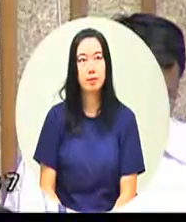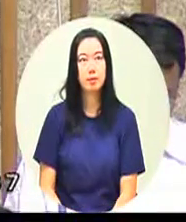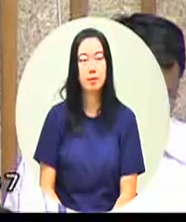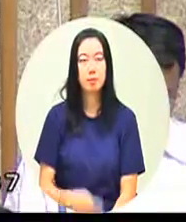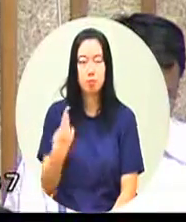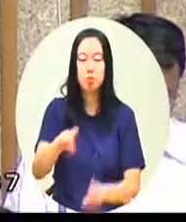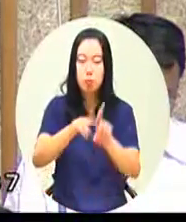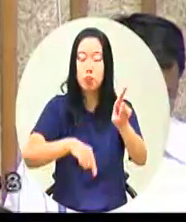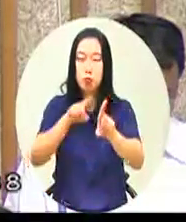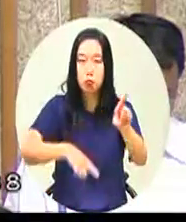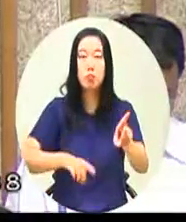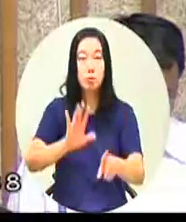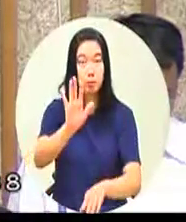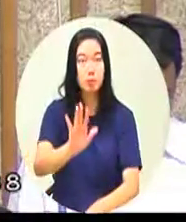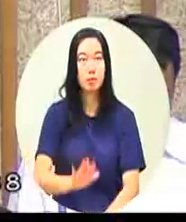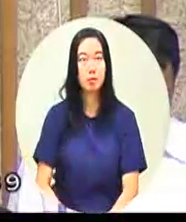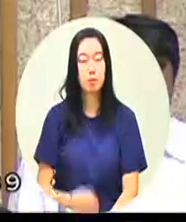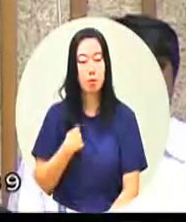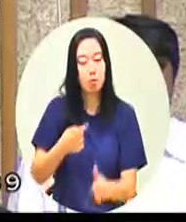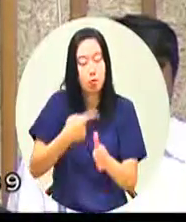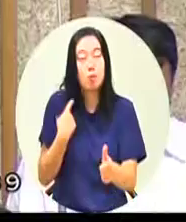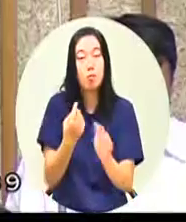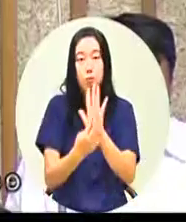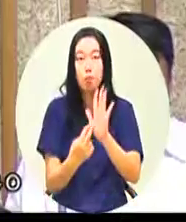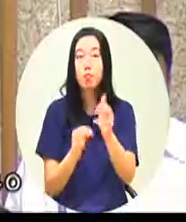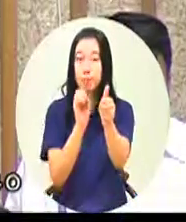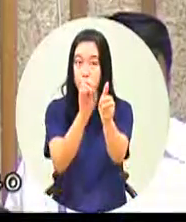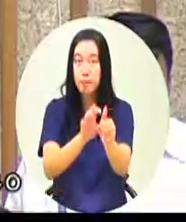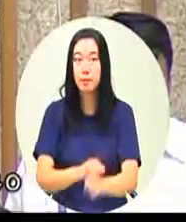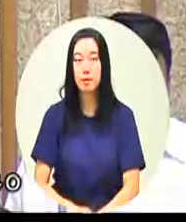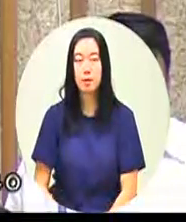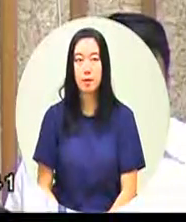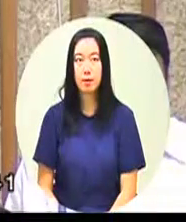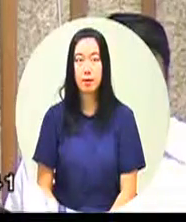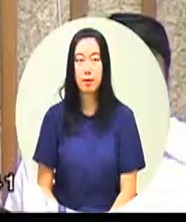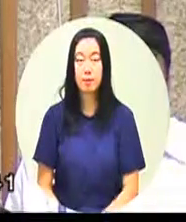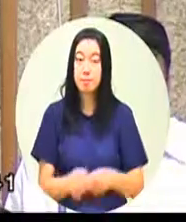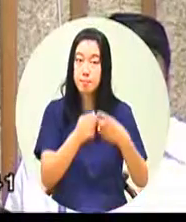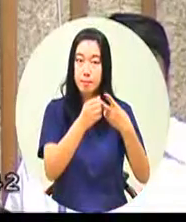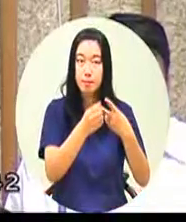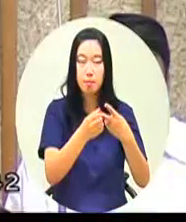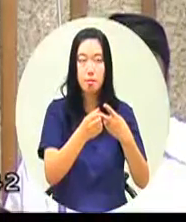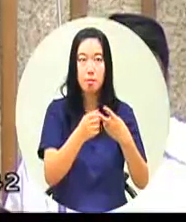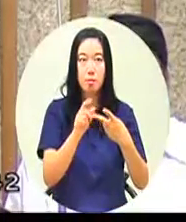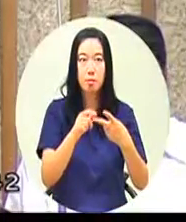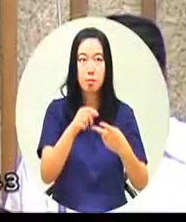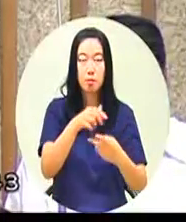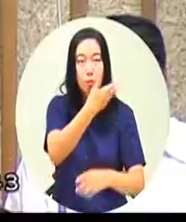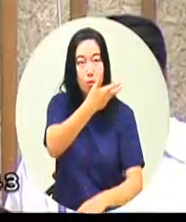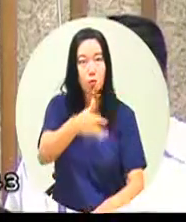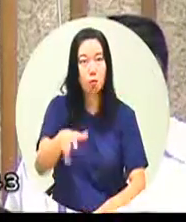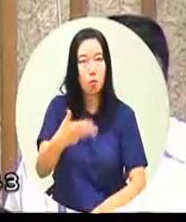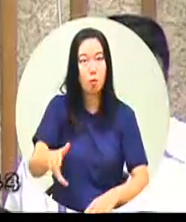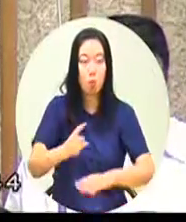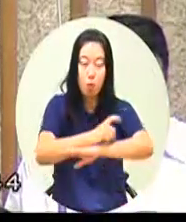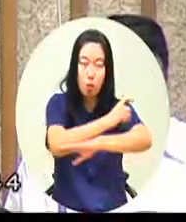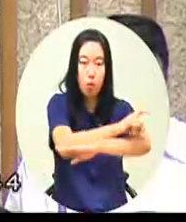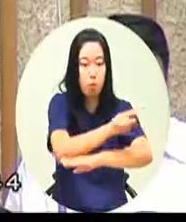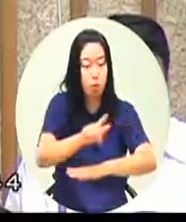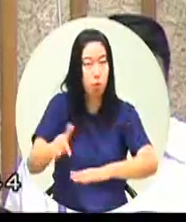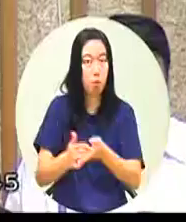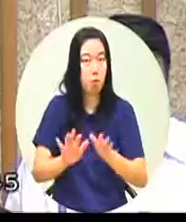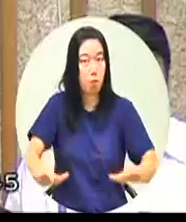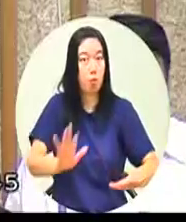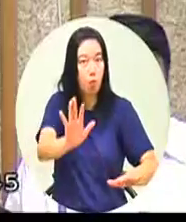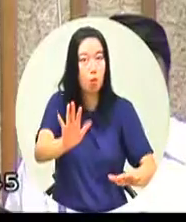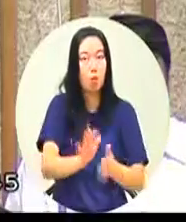的落差，我想首先顺说明。那再来就是说针对这个水产物整个依照整个现有的